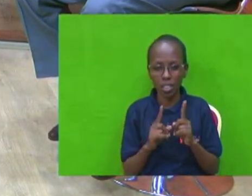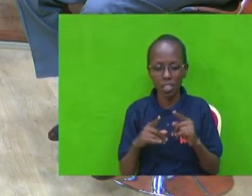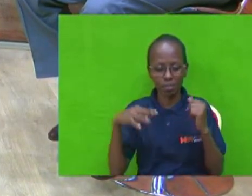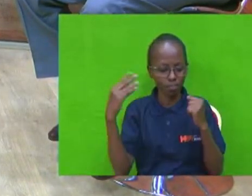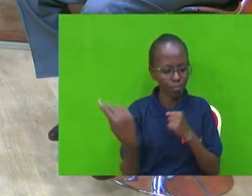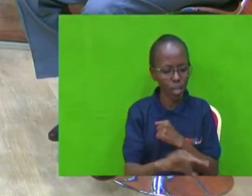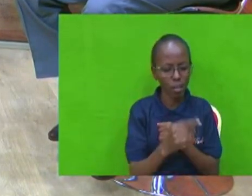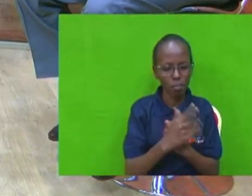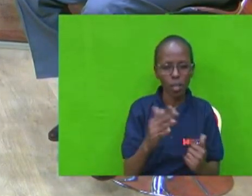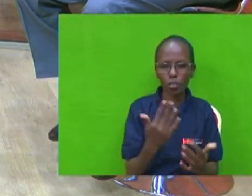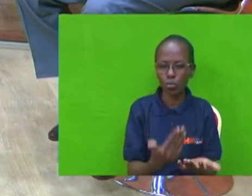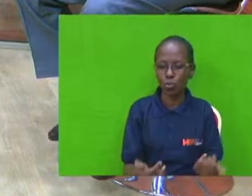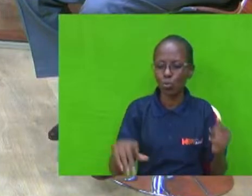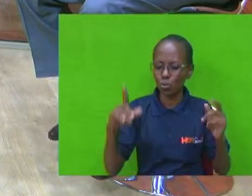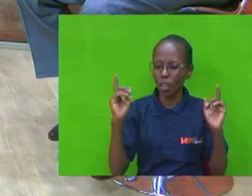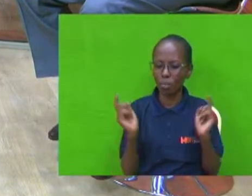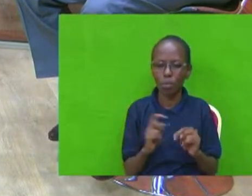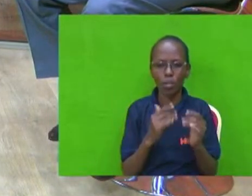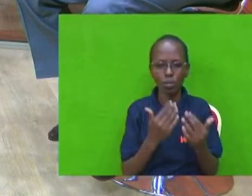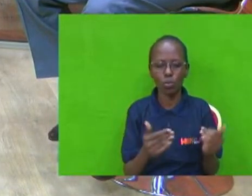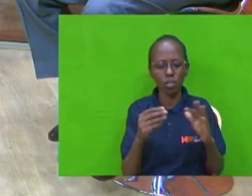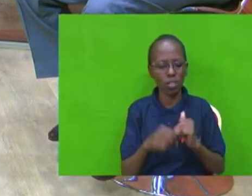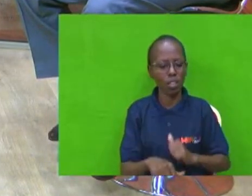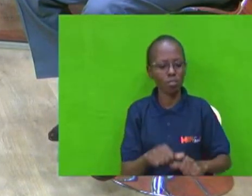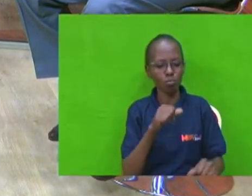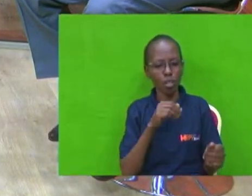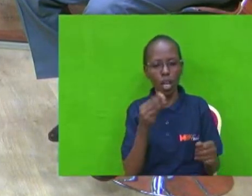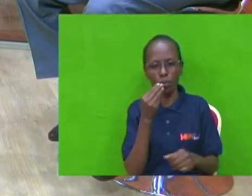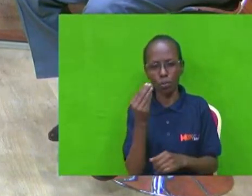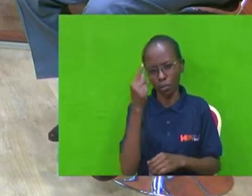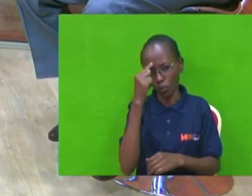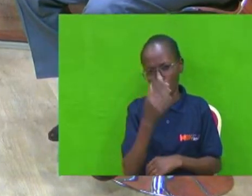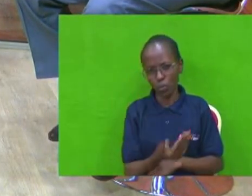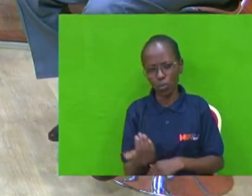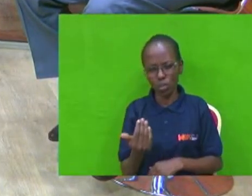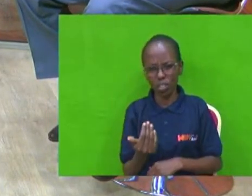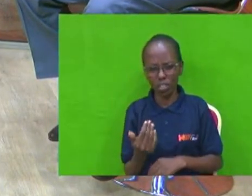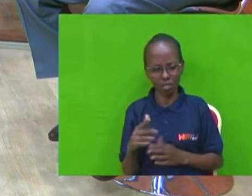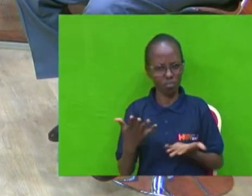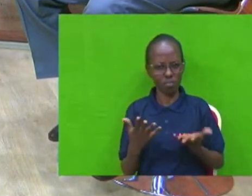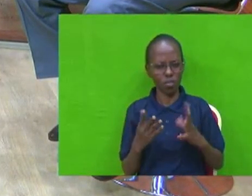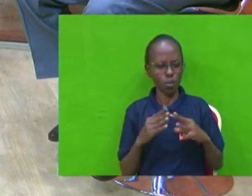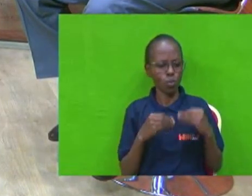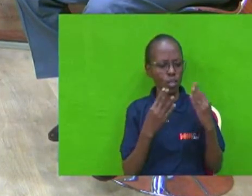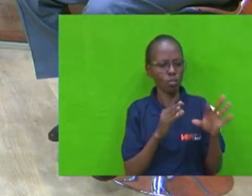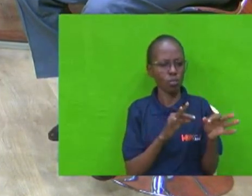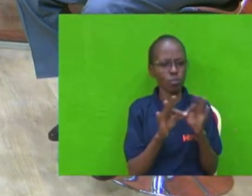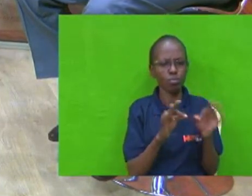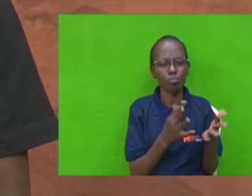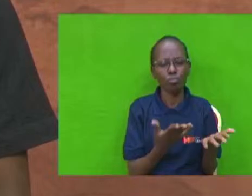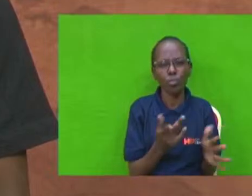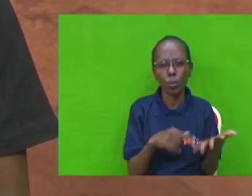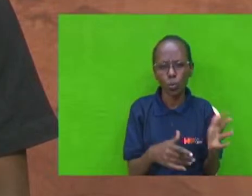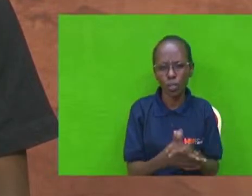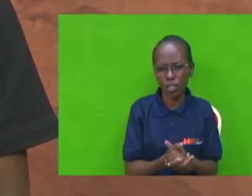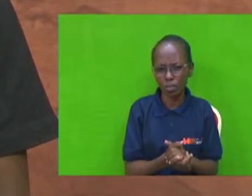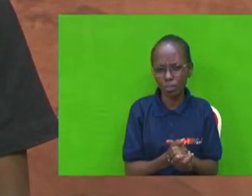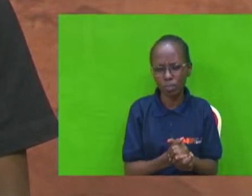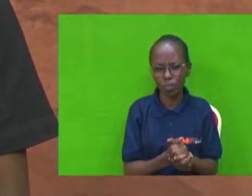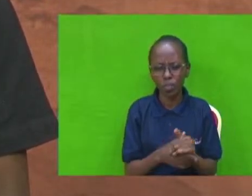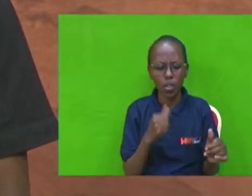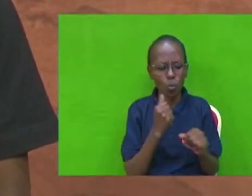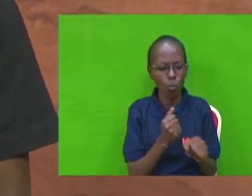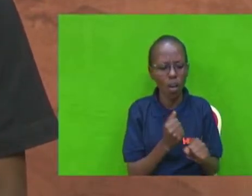watoto, wanawaumiza, wanawanyima vyakula. Wao je, tutawapa ushauri gani? Au ni mfanyikazi wa kondeni,